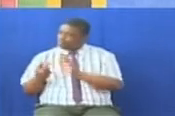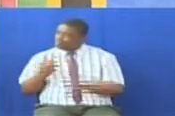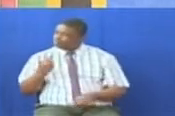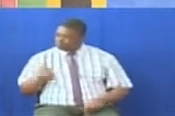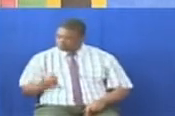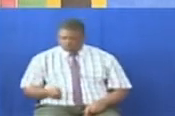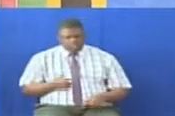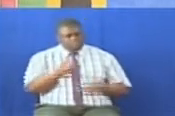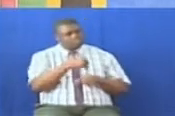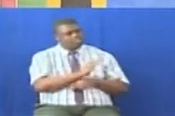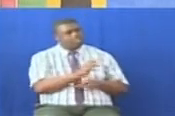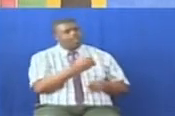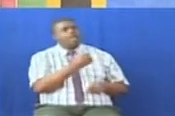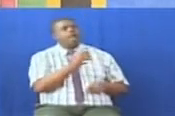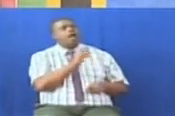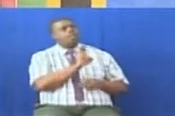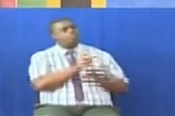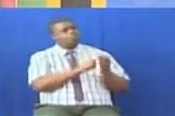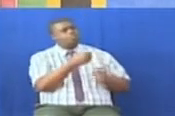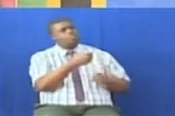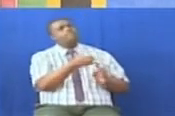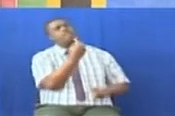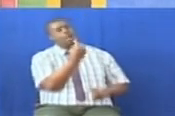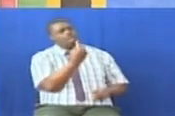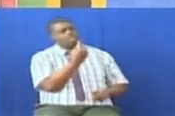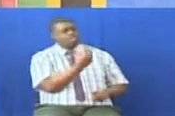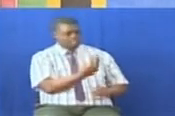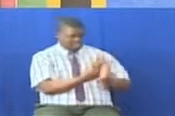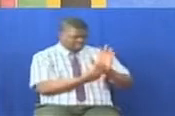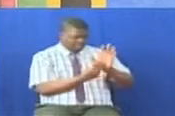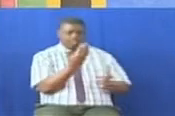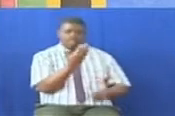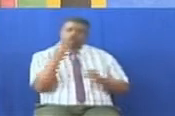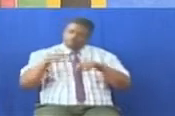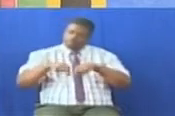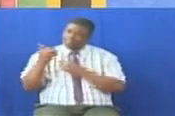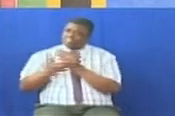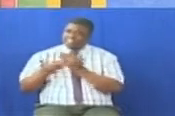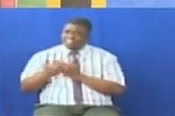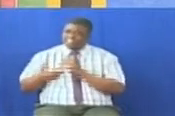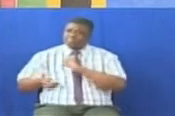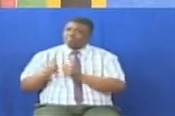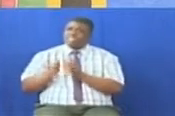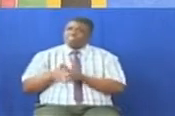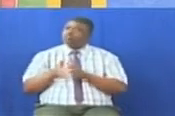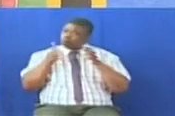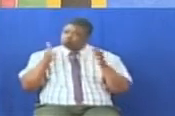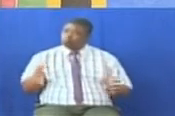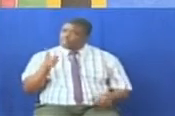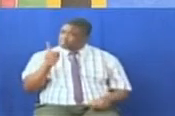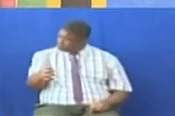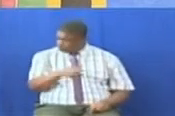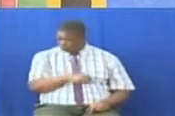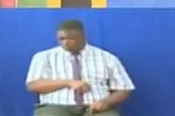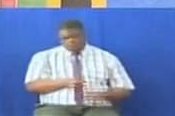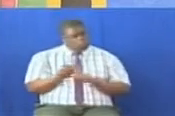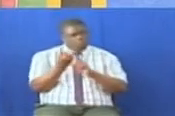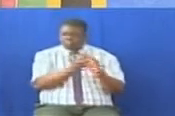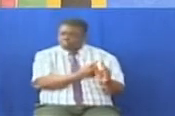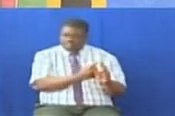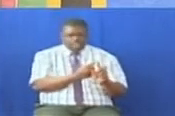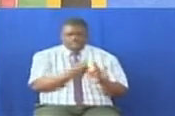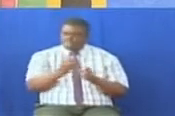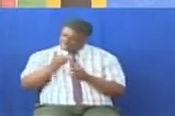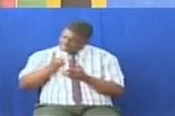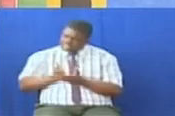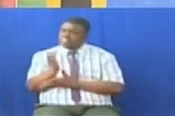halmashauri 185 ambazo ziko hapa nchini, manake kuna matatizo makubwa sana ya kutokufuata au kutokupata idhini